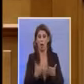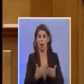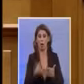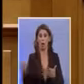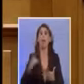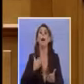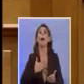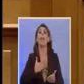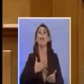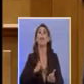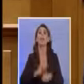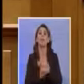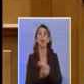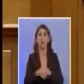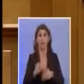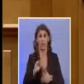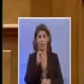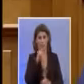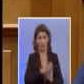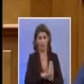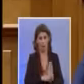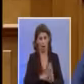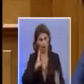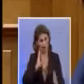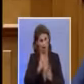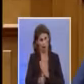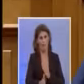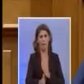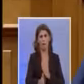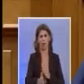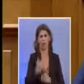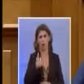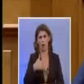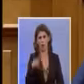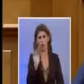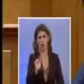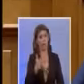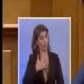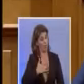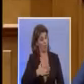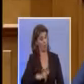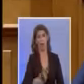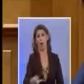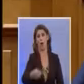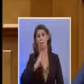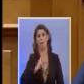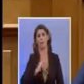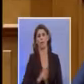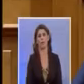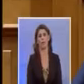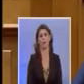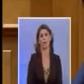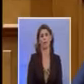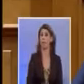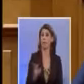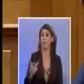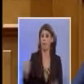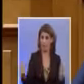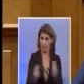σύνταγμα. Και ρωτώ ευθέως, κύριε Μητσοτάκη, και πιστεύω ότι οφείλετε μια απάντηση. Ήταν σύμφωνη